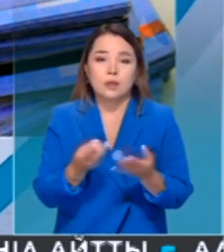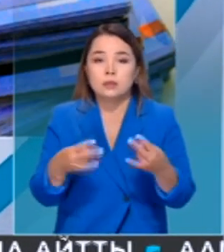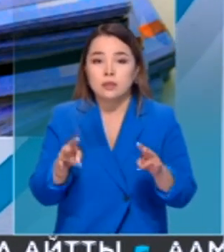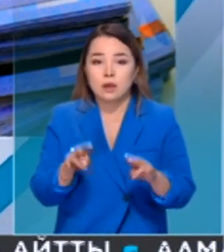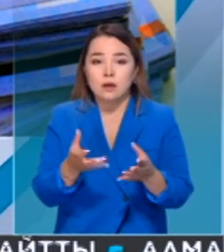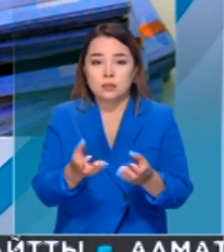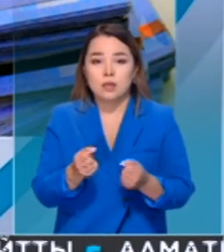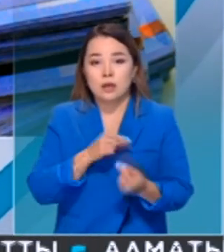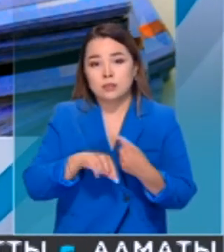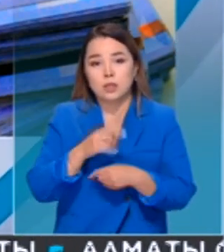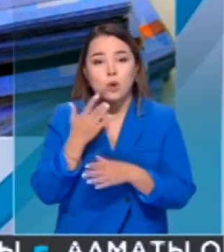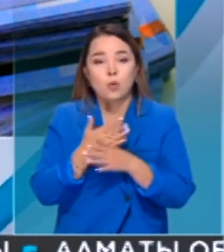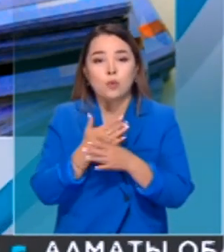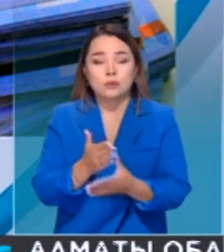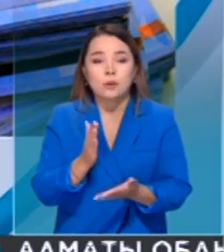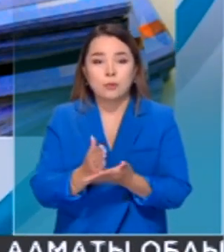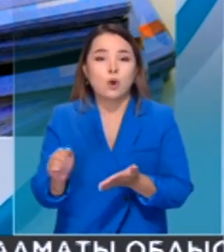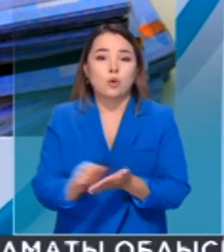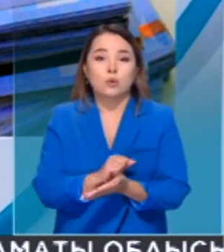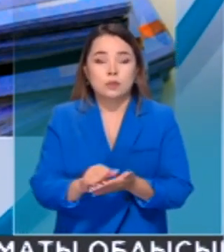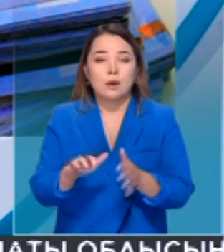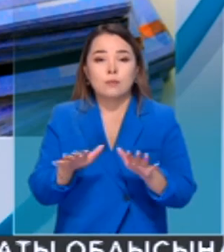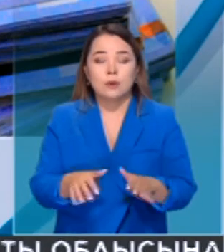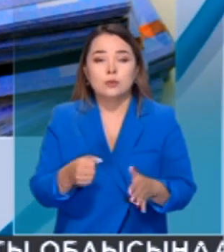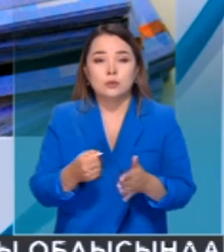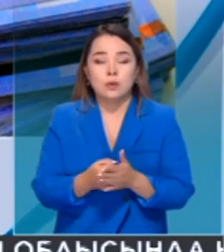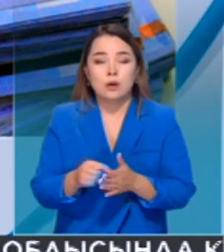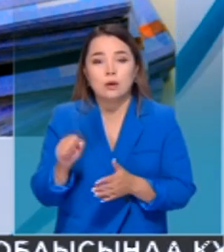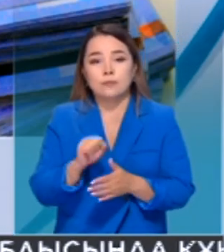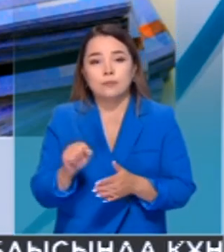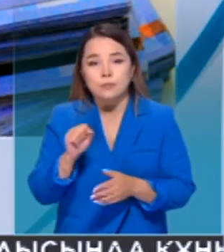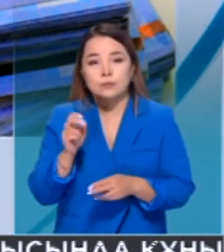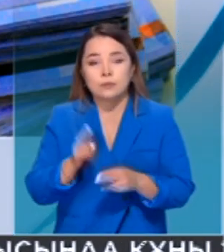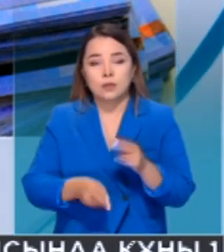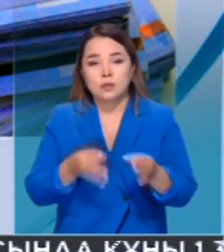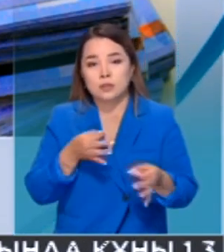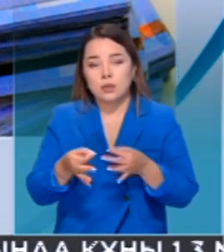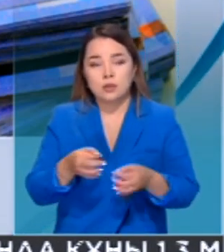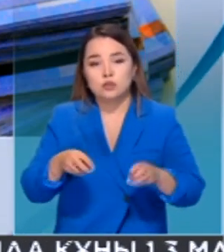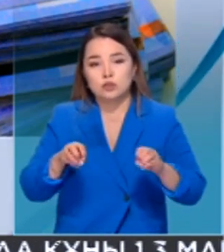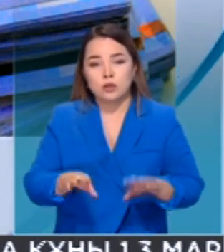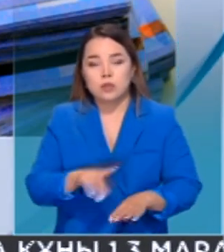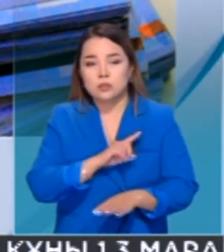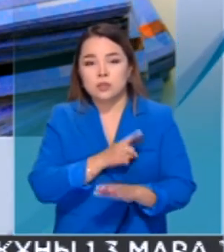кәсіпкерлерді қолдау үшін жасалып отыр. Құжат тамыздың ортасына дейін талқылауда болып, кейін күшіне енбек.